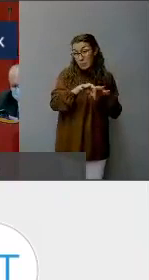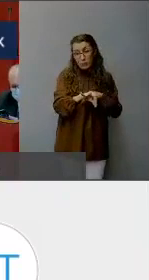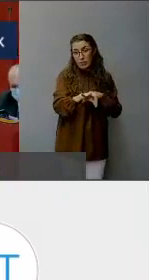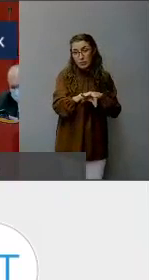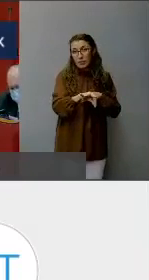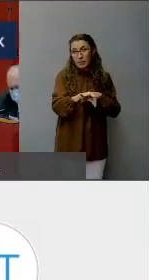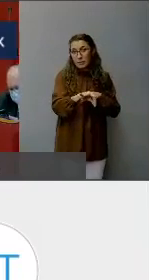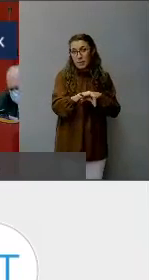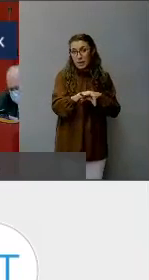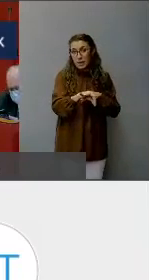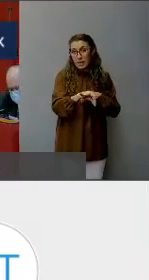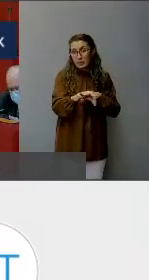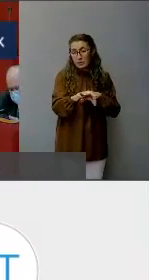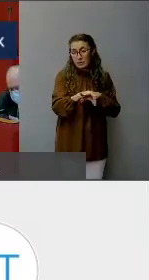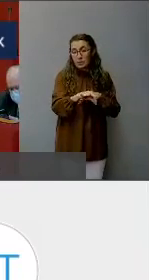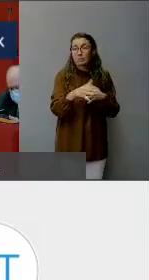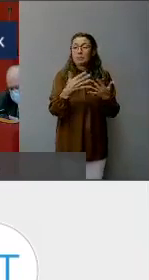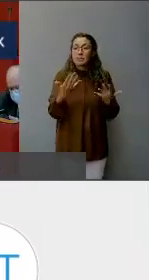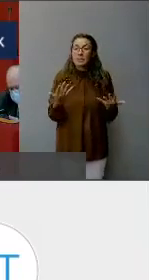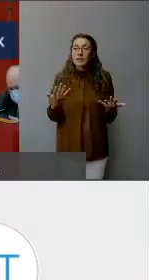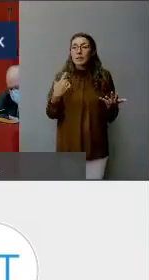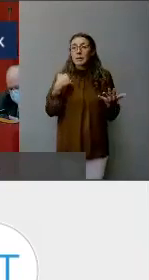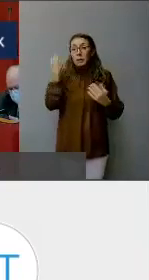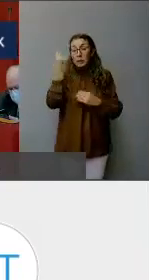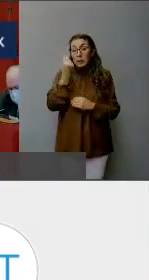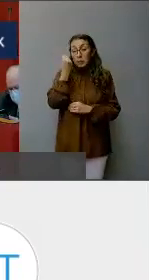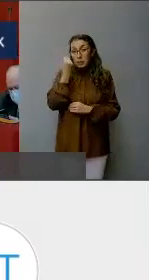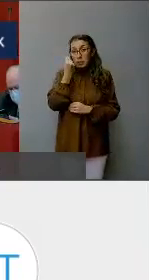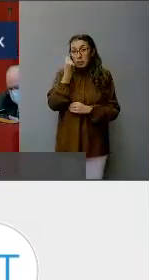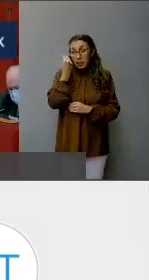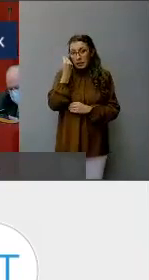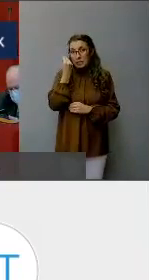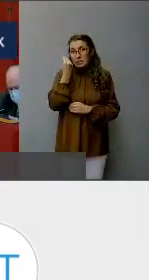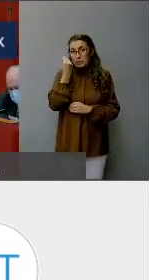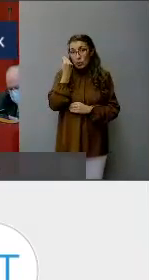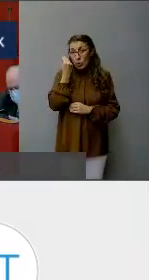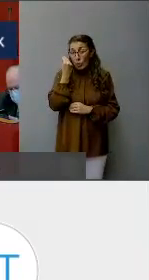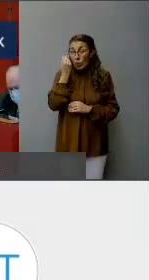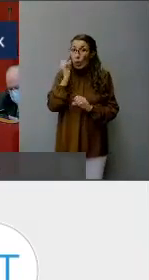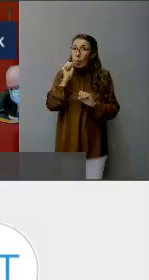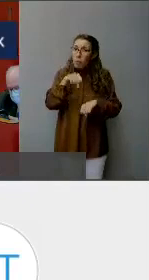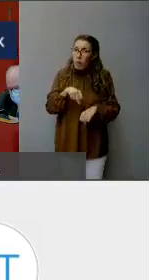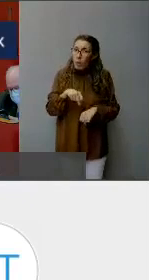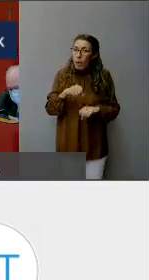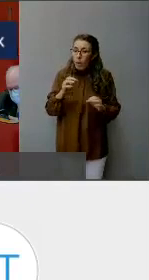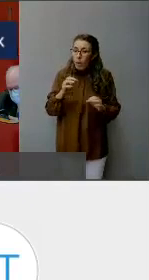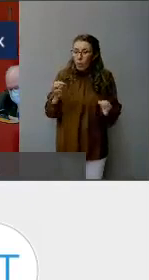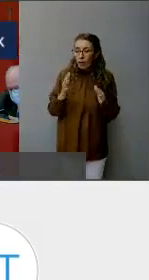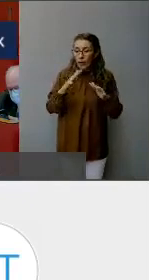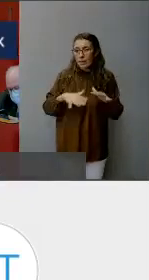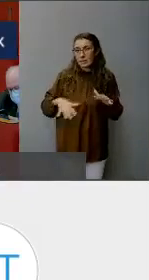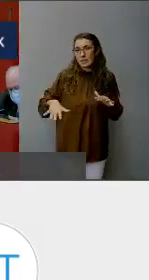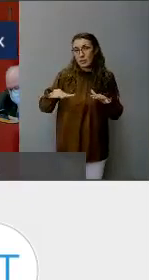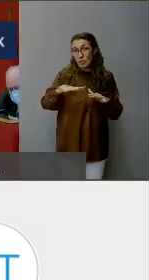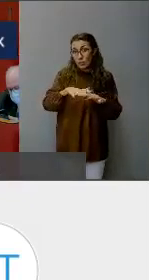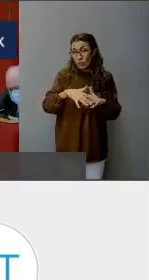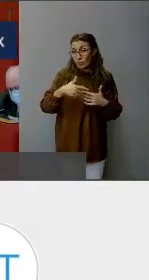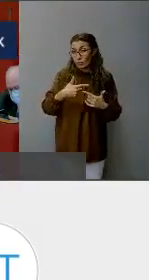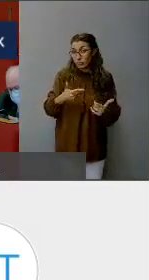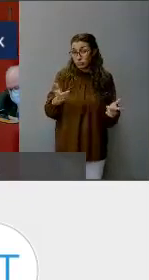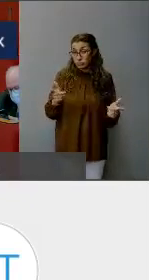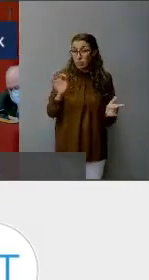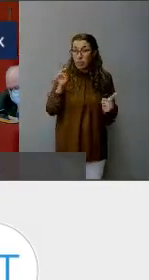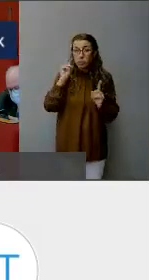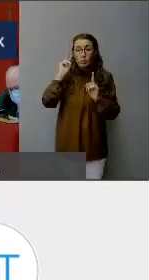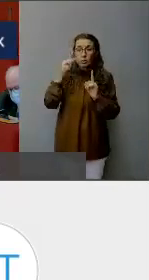del centro cittadino e credo possa portare delle opportunità sia dal punto di vista commerciale